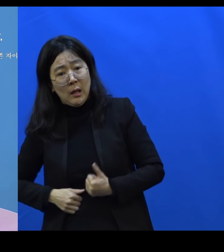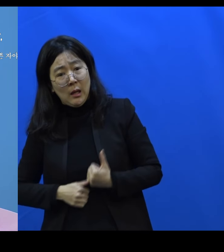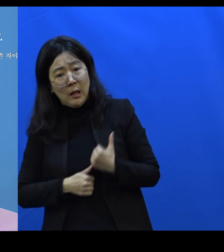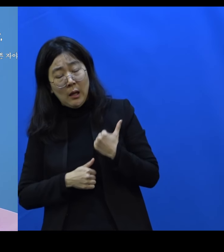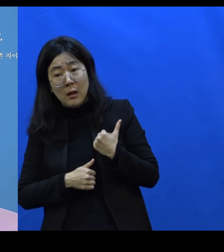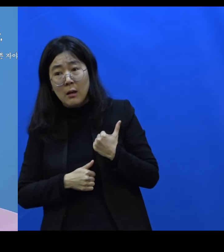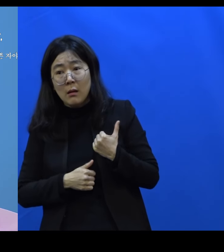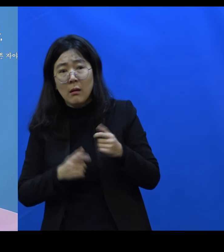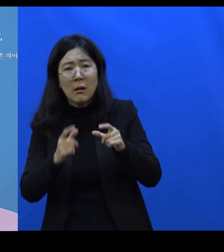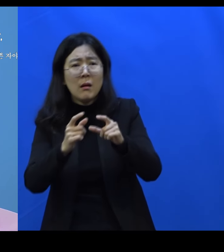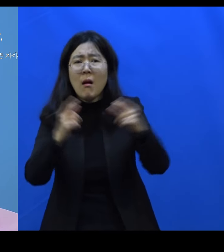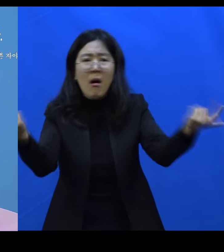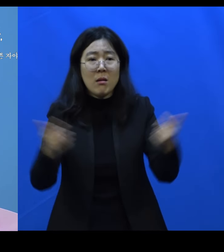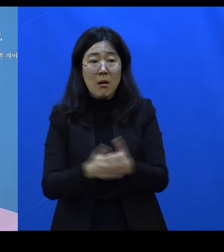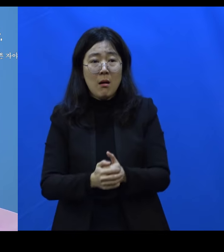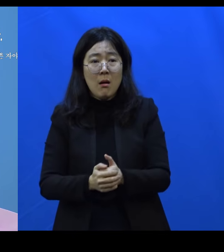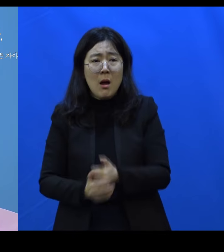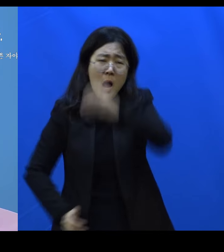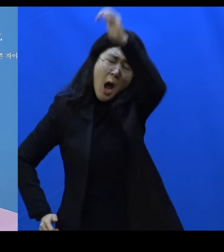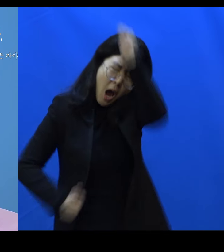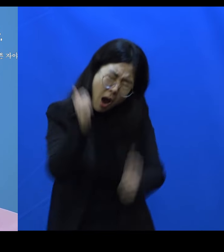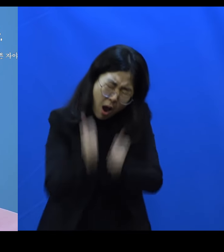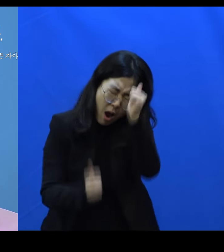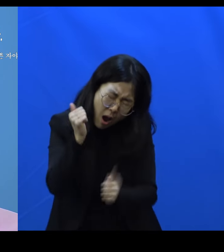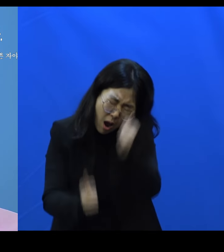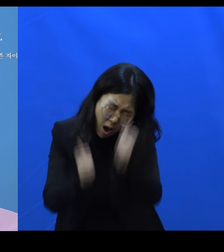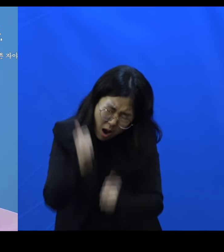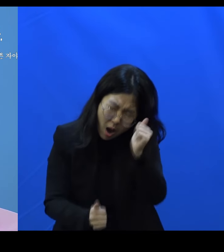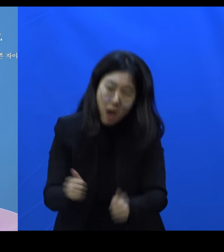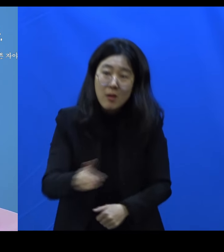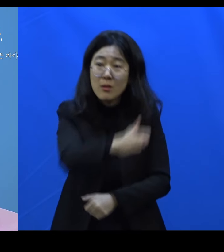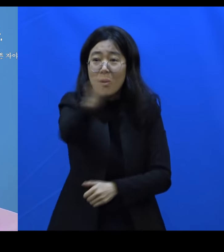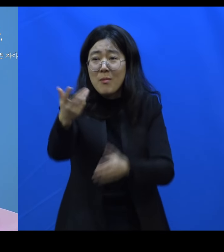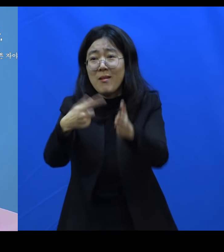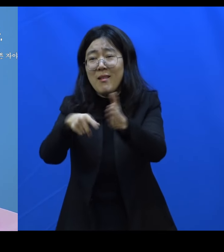우리에게 계속해서 어떤 이미지죠? 달려오시는 분이십니다.